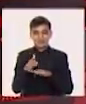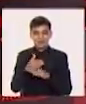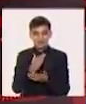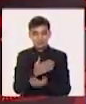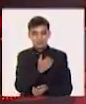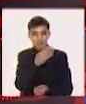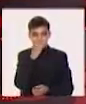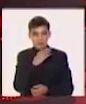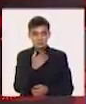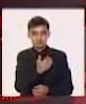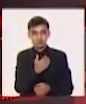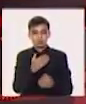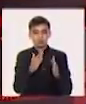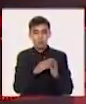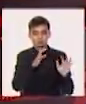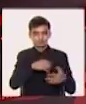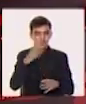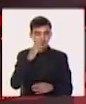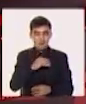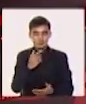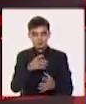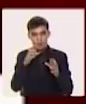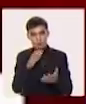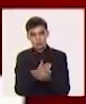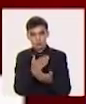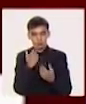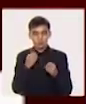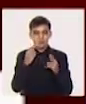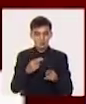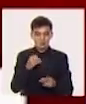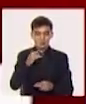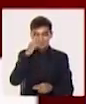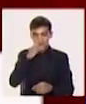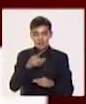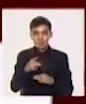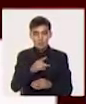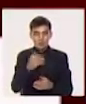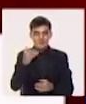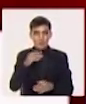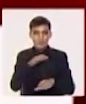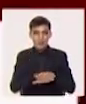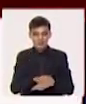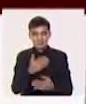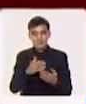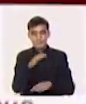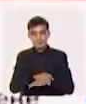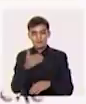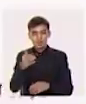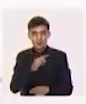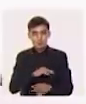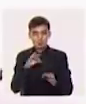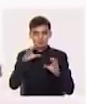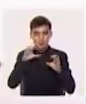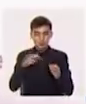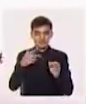сес көрсетуі қаншалықты заңды? Тартып ала ала ма? Қазақстан Республикасы банктер және банктердің қызметі туралы